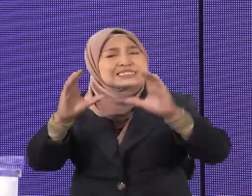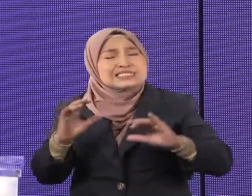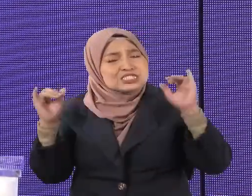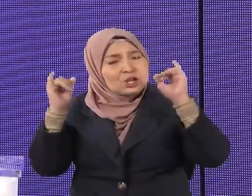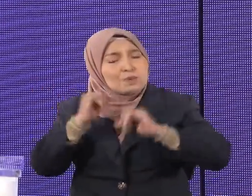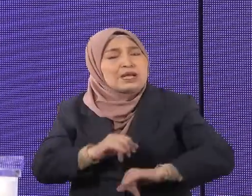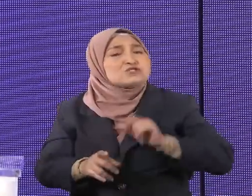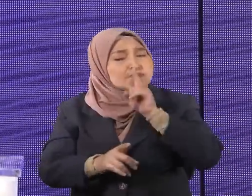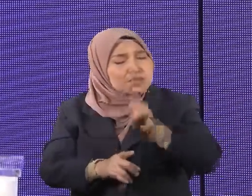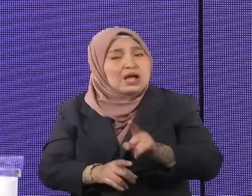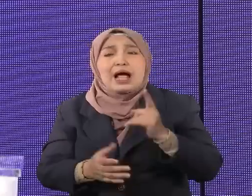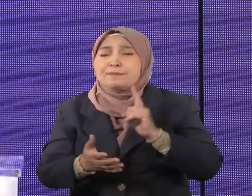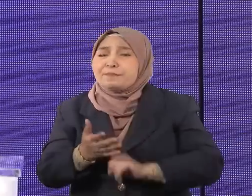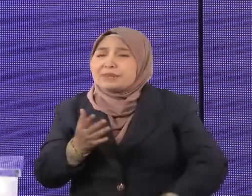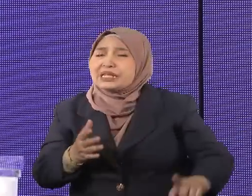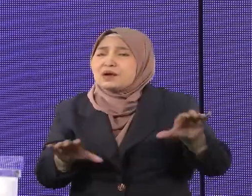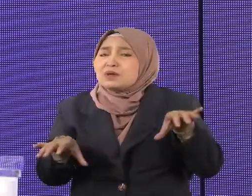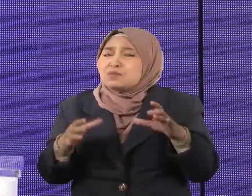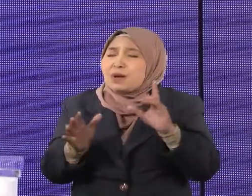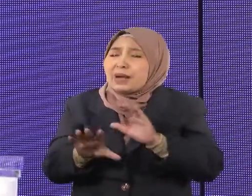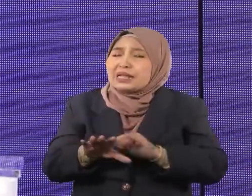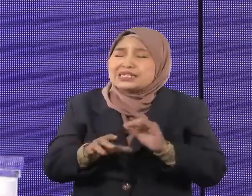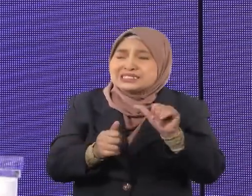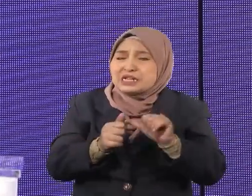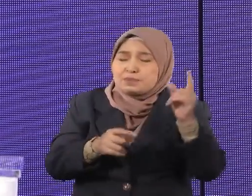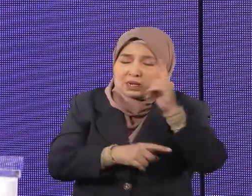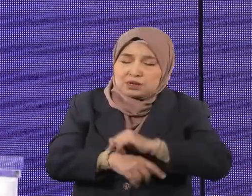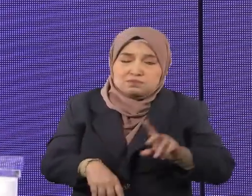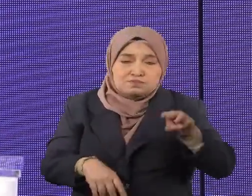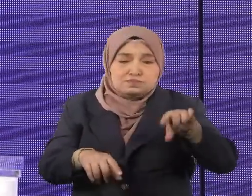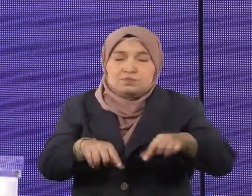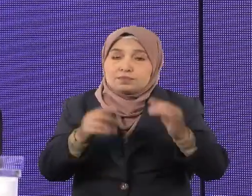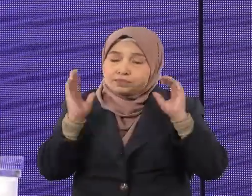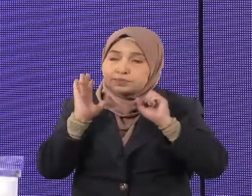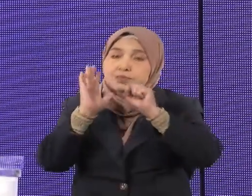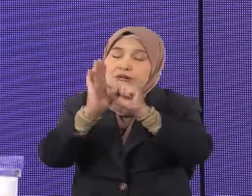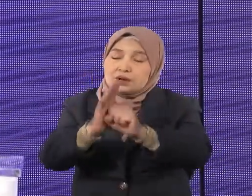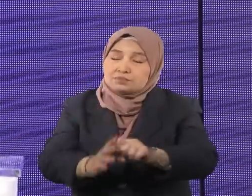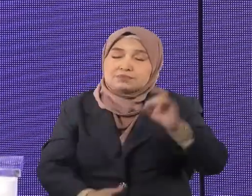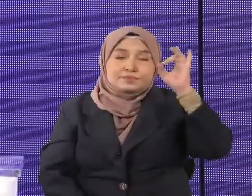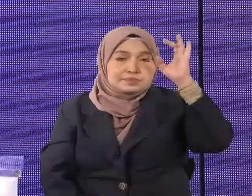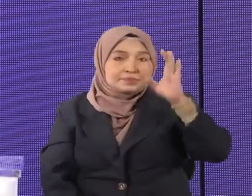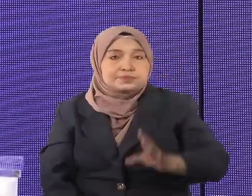yang sebenar-benarnya, apa yang dia buat pada setiap hari. Quran Time, Quran Salat Infaq, insya-Allah.